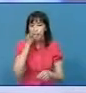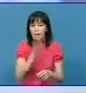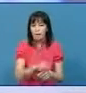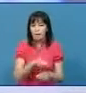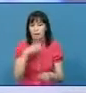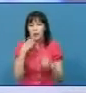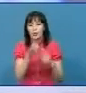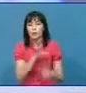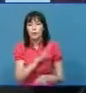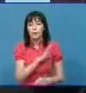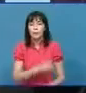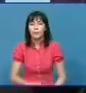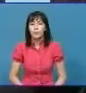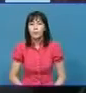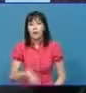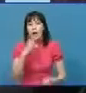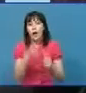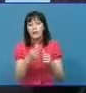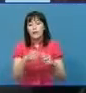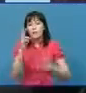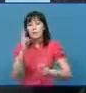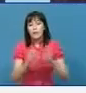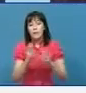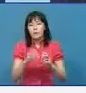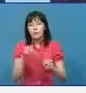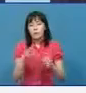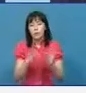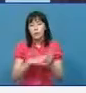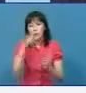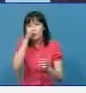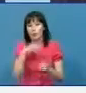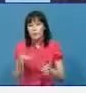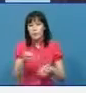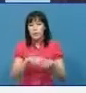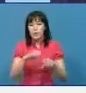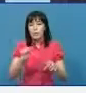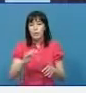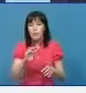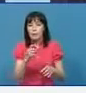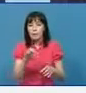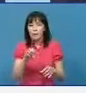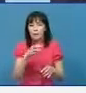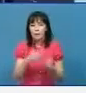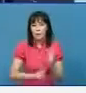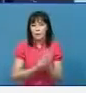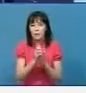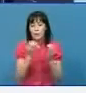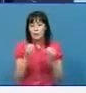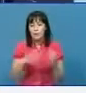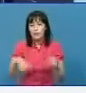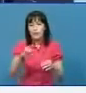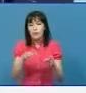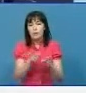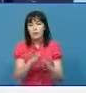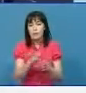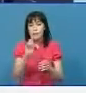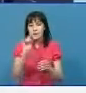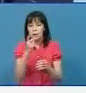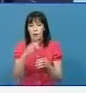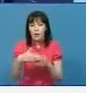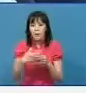жиында мәлім болды. Аталмыш кәсіпорын 2009 жылы облыс әкімі Асқар Мырзахметовтің бастамасымен республика бойынша алғаш болып